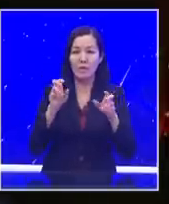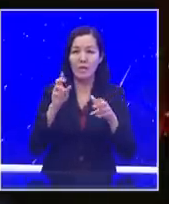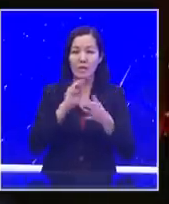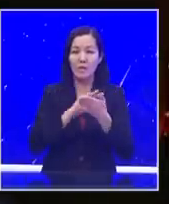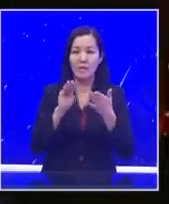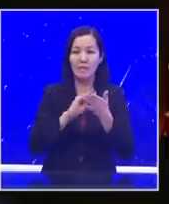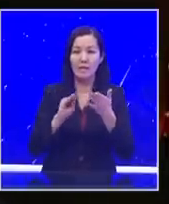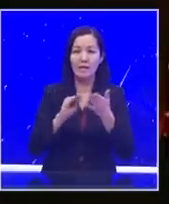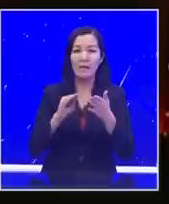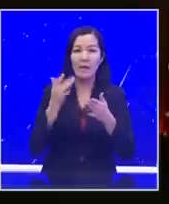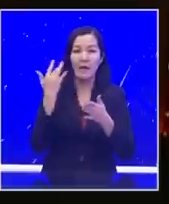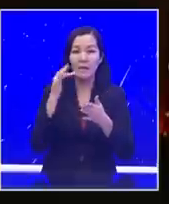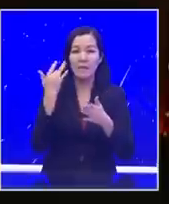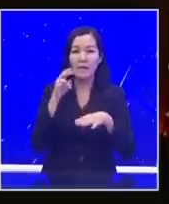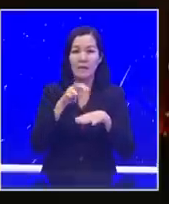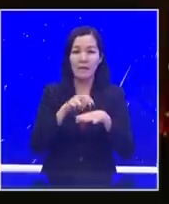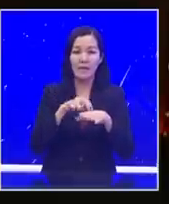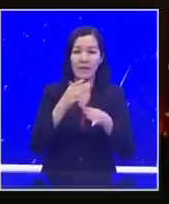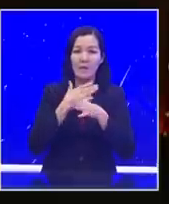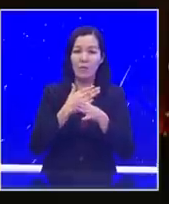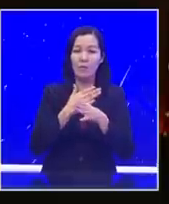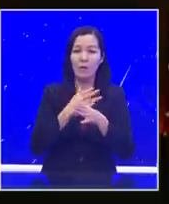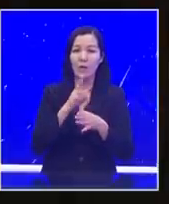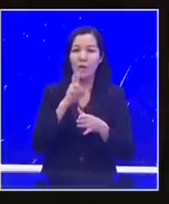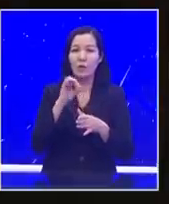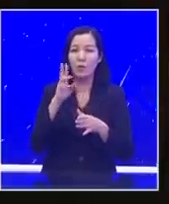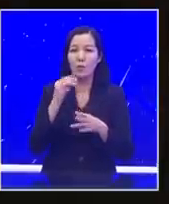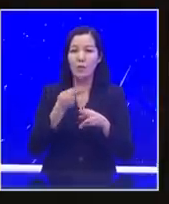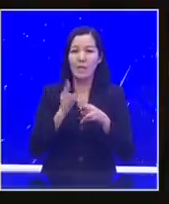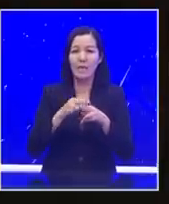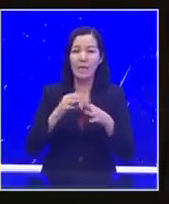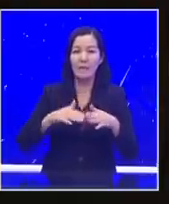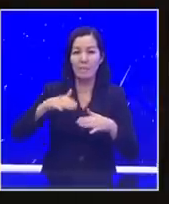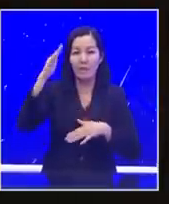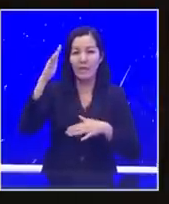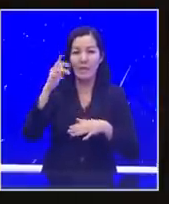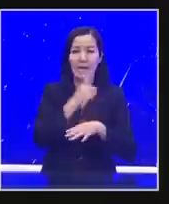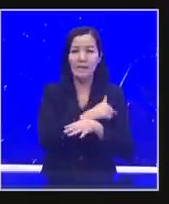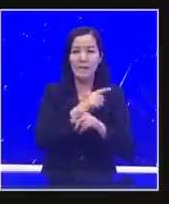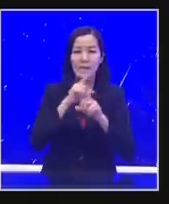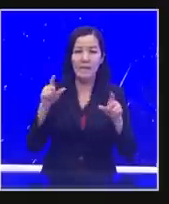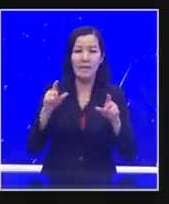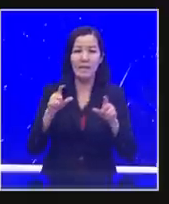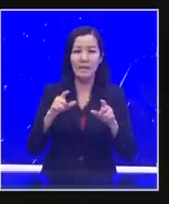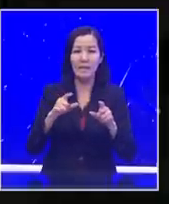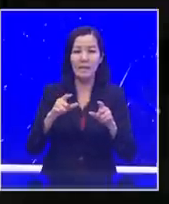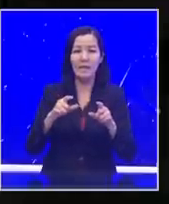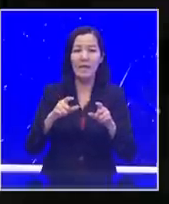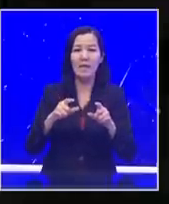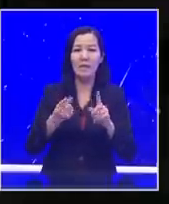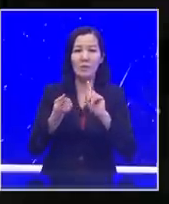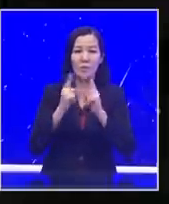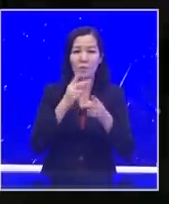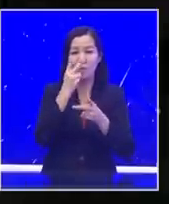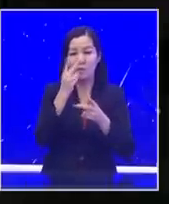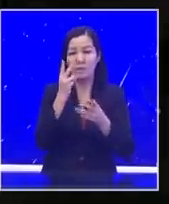америкалықтар да ақ халаттыларға қолдау танытты. Нью-Йорктегі ең биік ғимарат дәрігерлердің құрметіне сыртқы көрінісін өзгертті. Енді мұндай